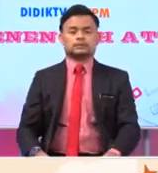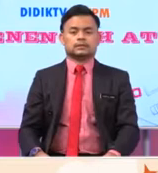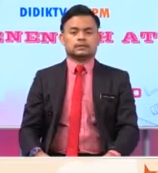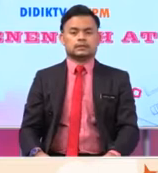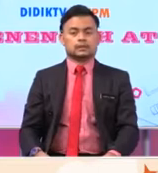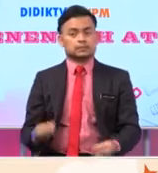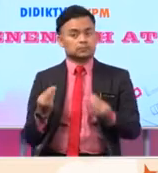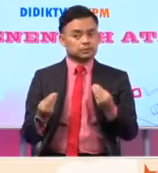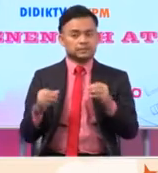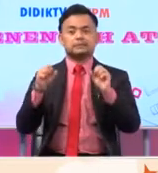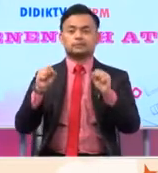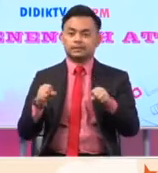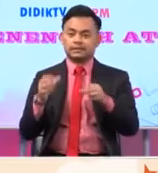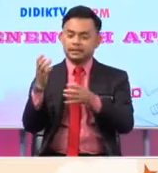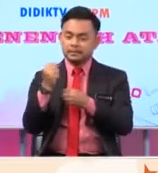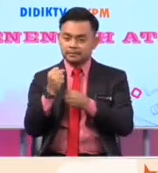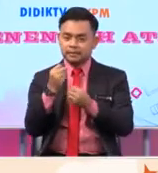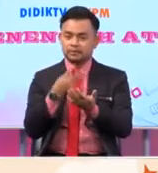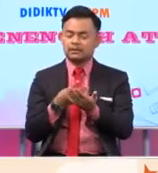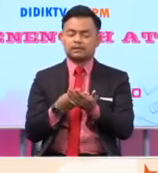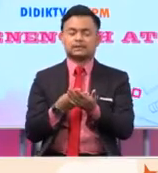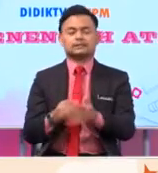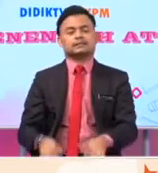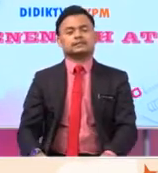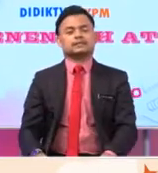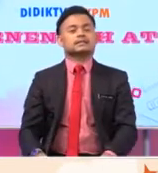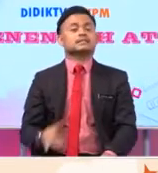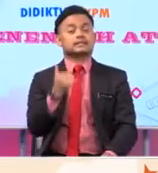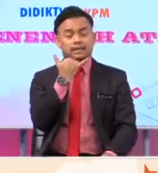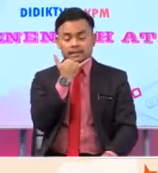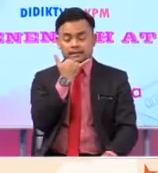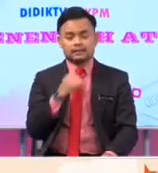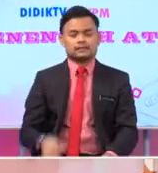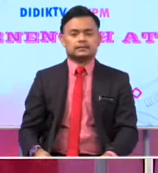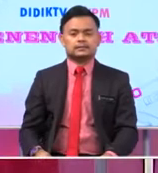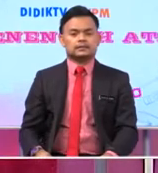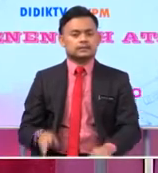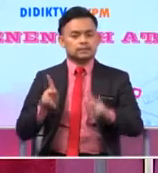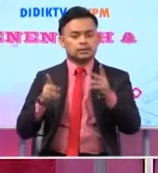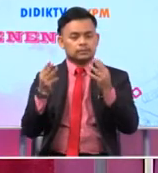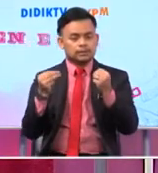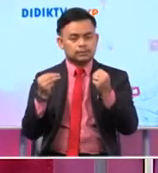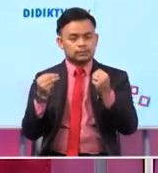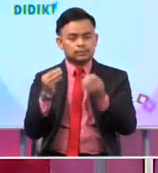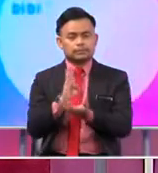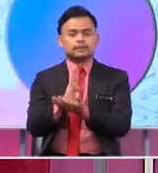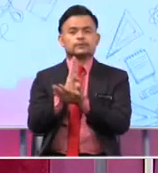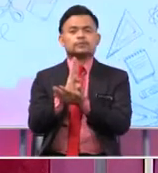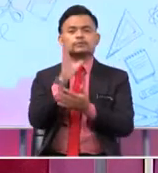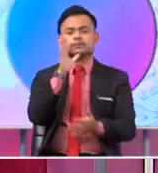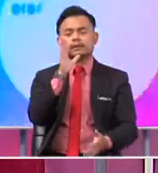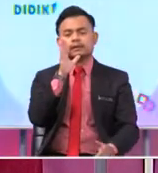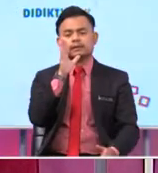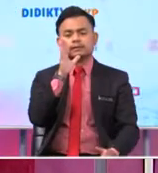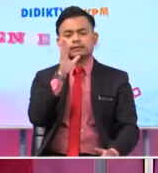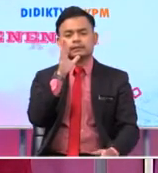ke ataupun AC good tambah markah ke ataupun kita natolu Makita kita Vicky makna bagi hadiah ke kita tidak